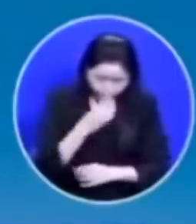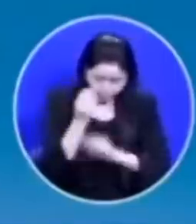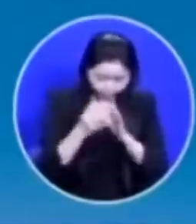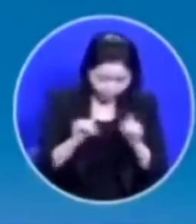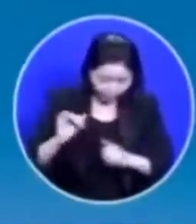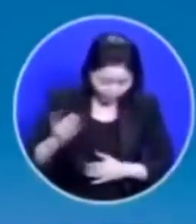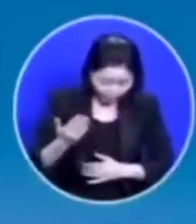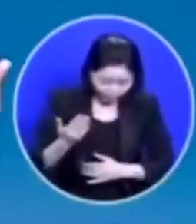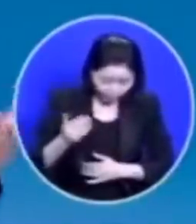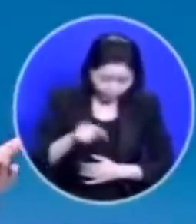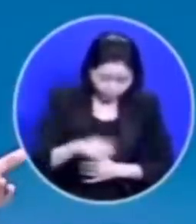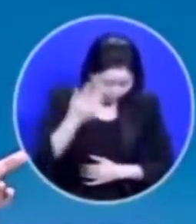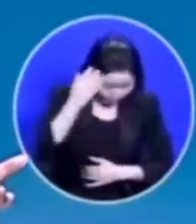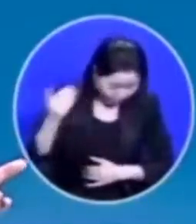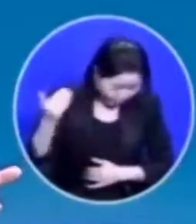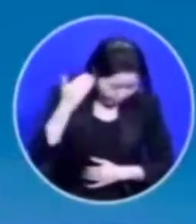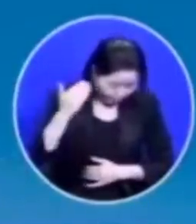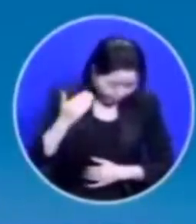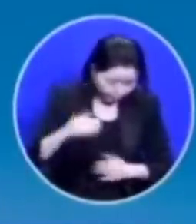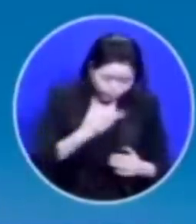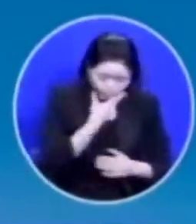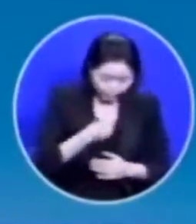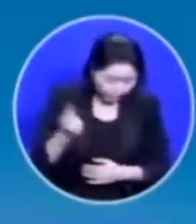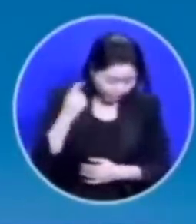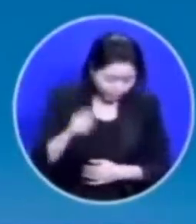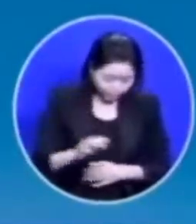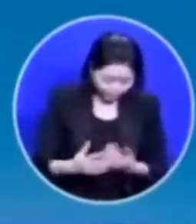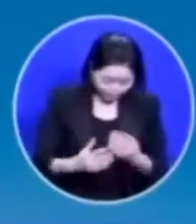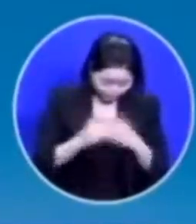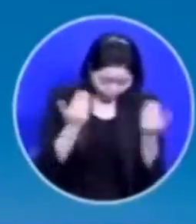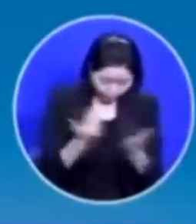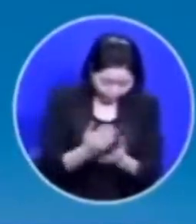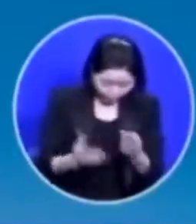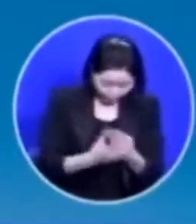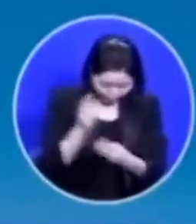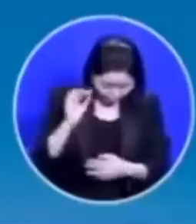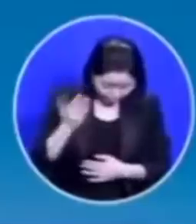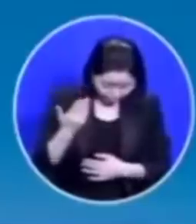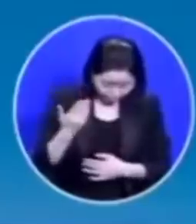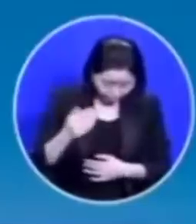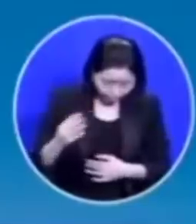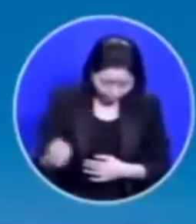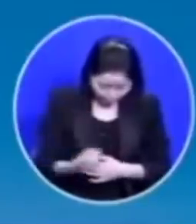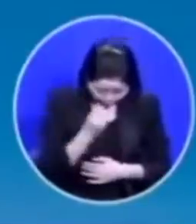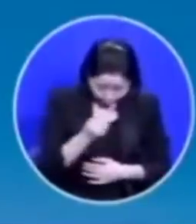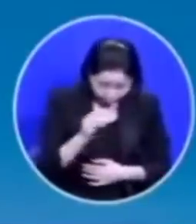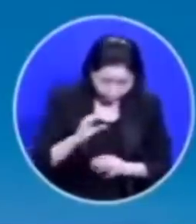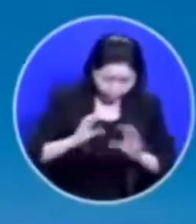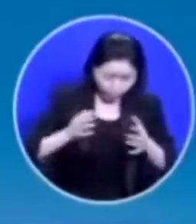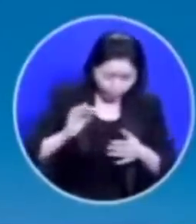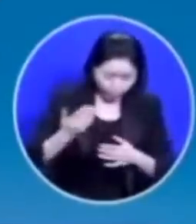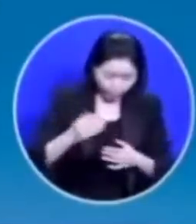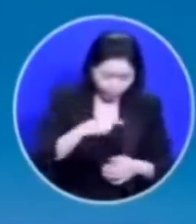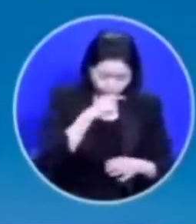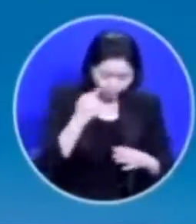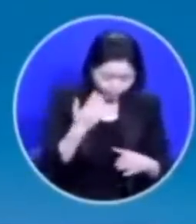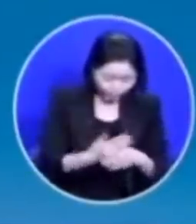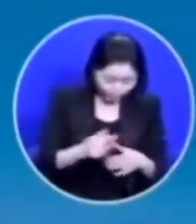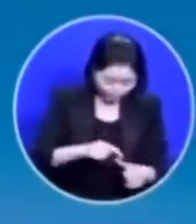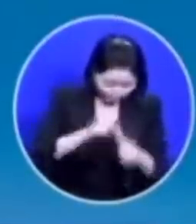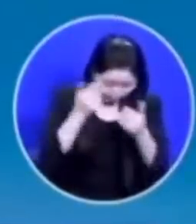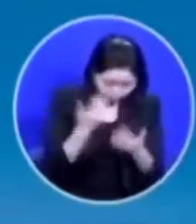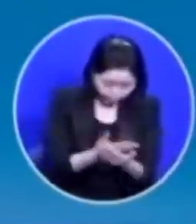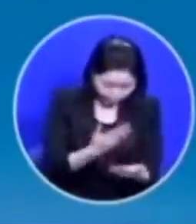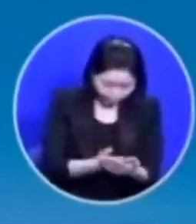이대한 민국이 보고 만에 온전히 1 되고 거룩한 나라가 되어 지기 해주시오 북한의 동포들을 구원해